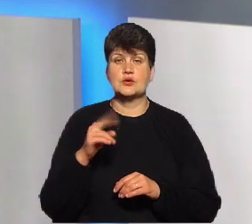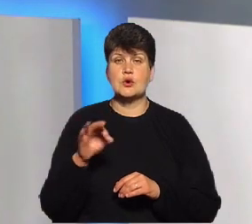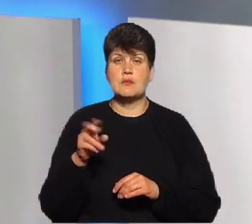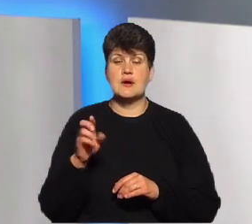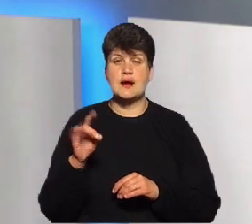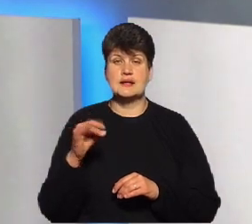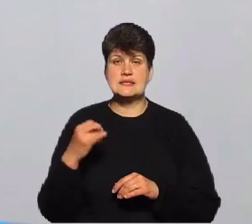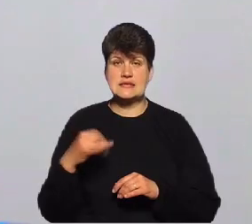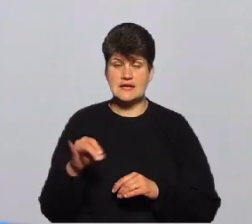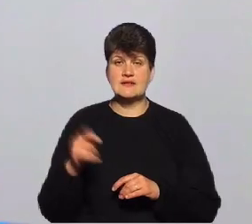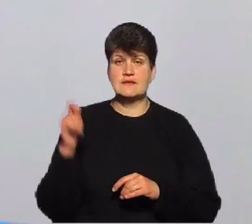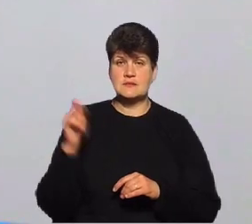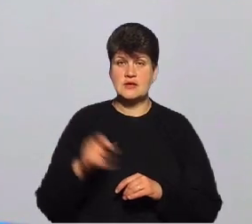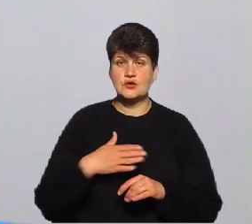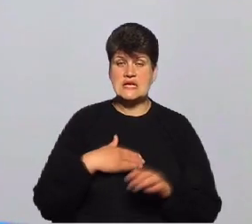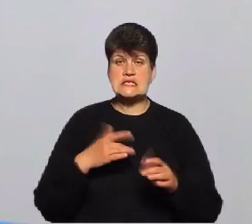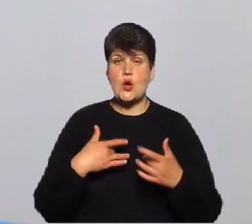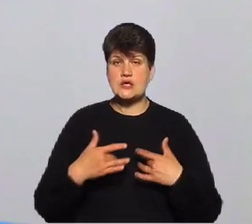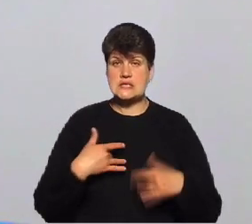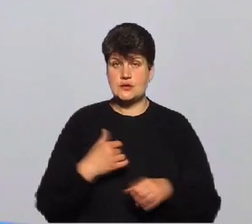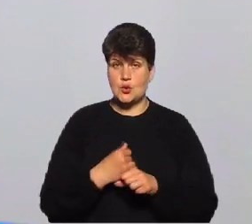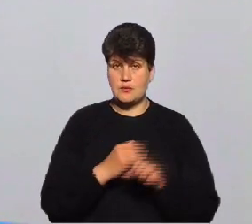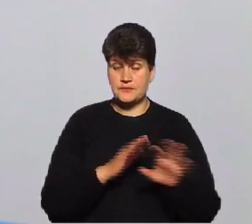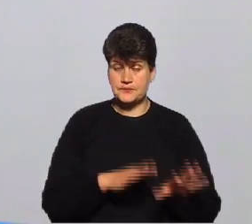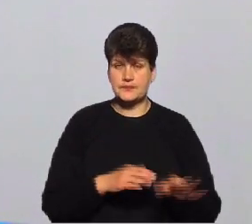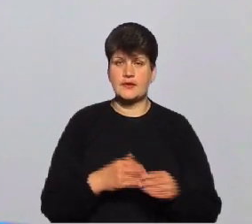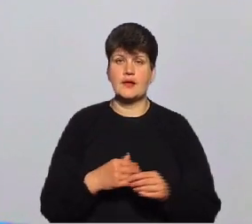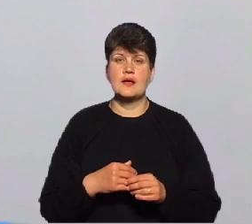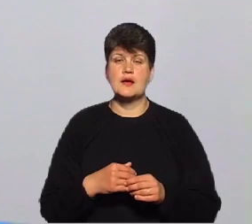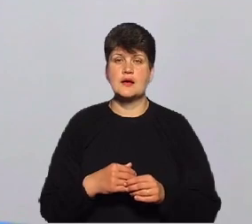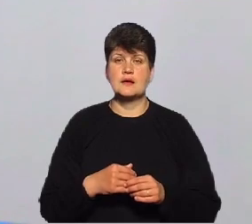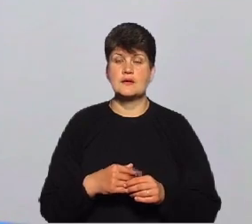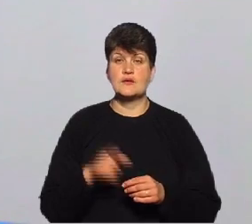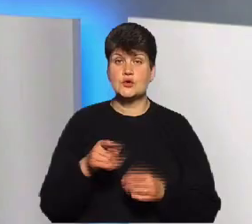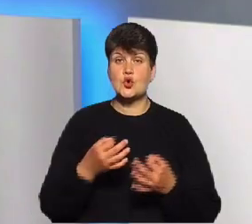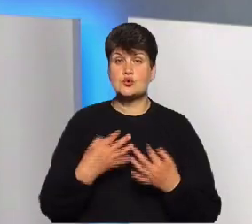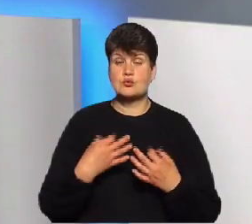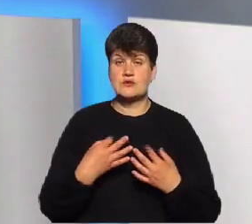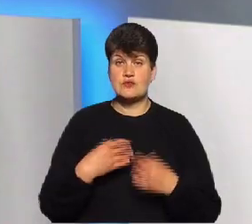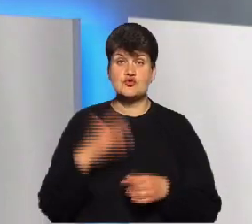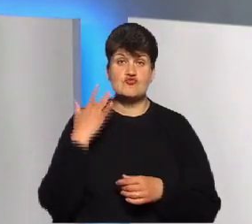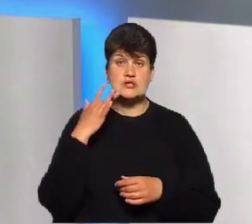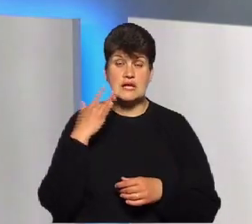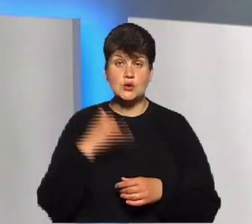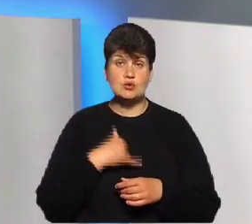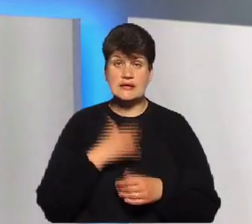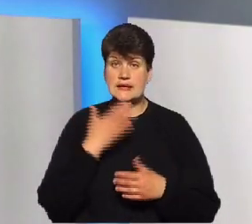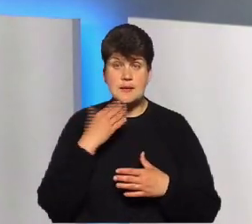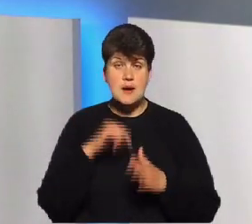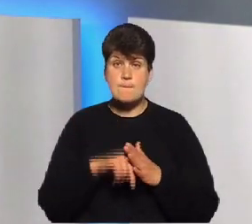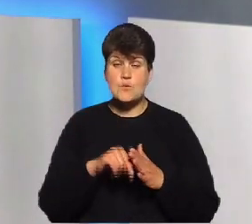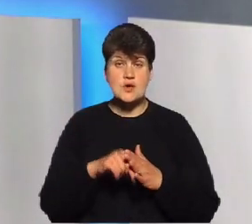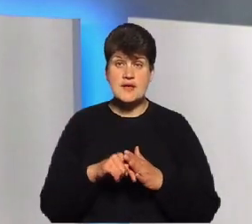концерт робив. От, то, наприклад, він розповідав, що в Штатах в них немає такого поняття, як